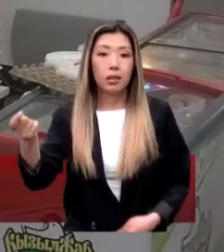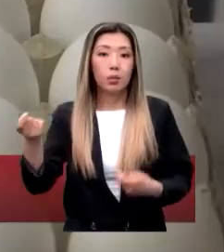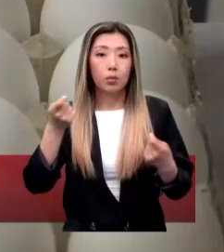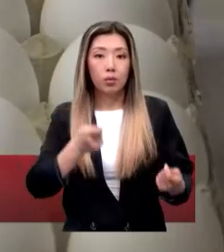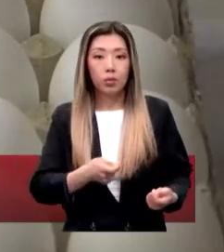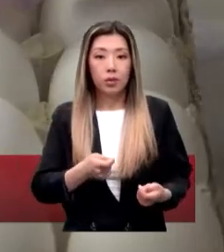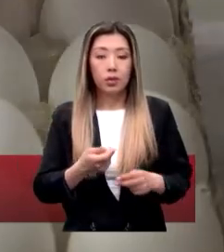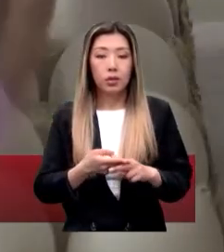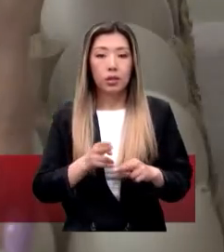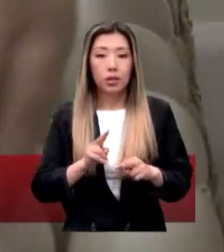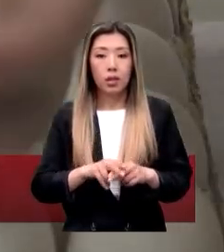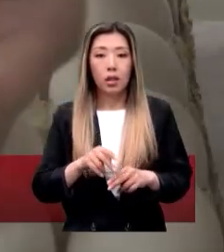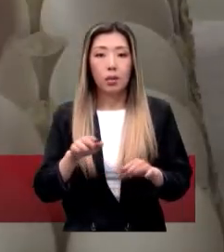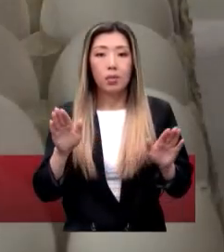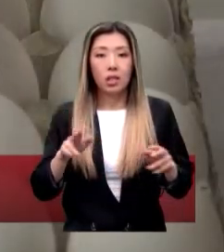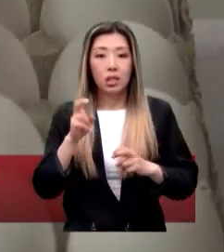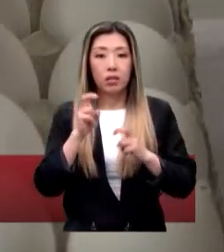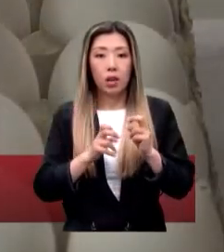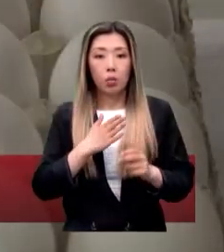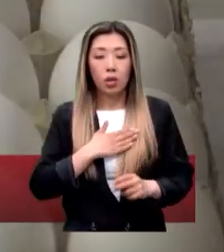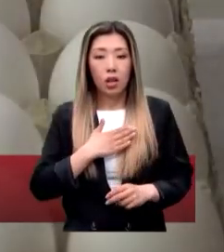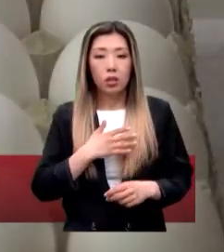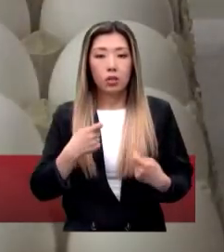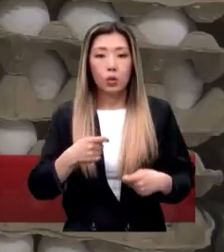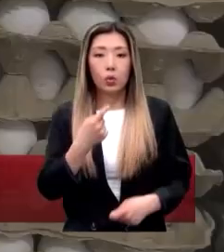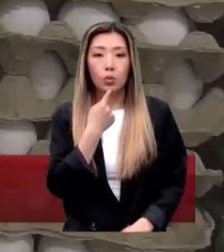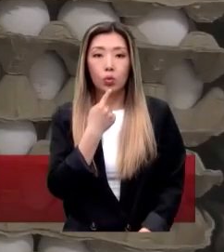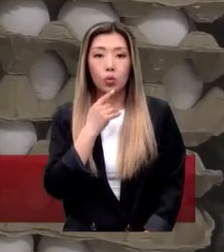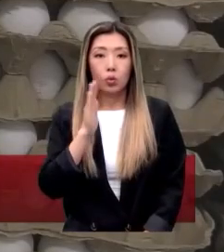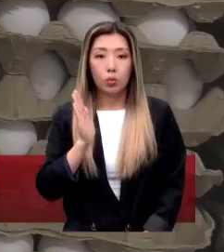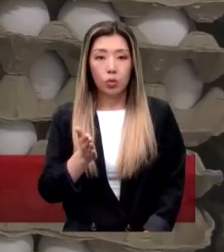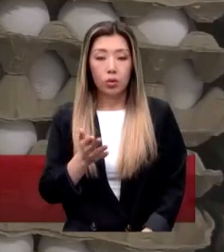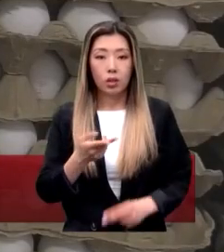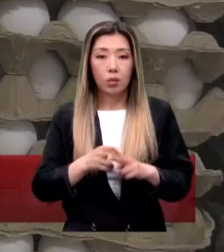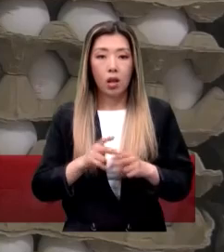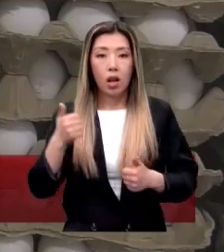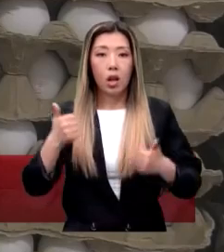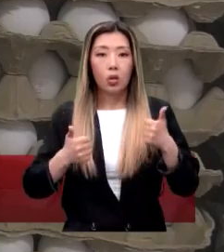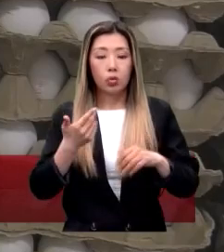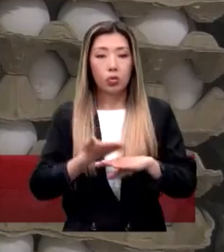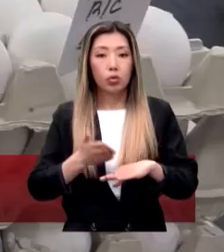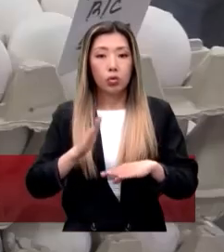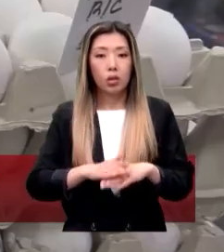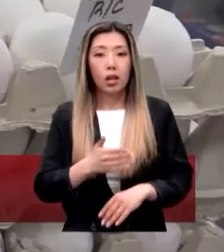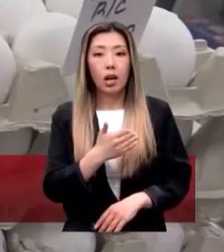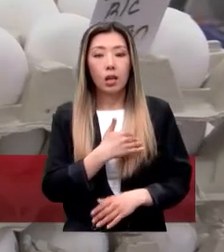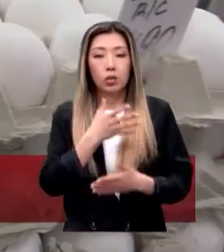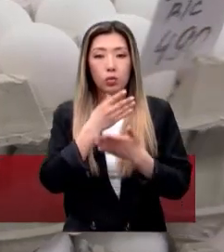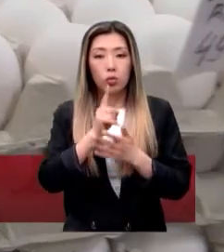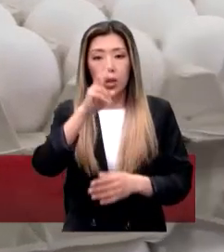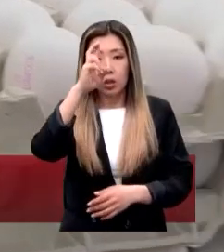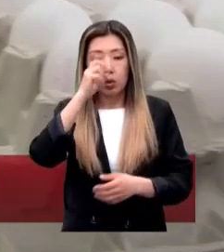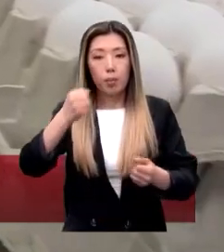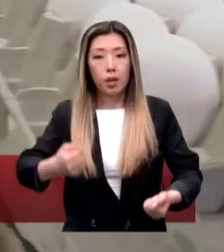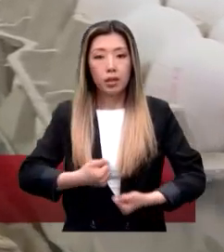серым схемам, уверены птицеводы. Теневой рынок создает для производителей недобросовестную конкуренцию. Здесь бы хотелось поддержки государства